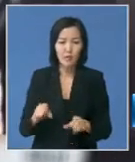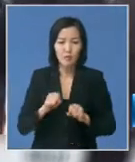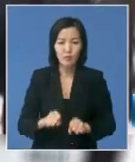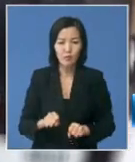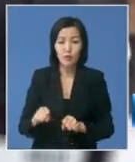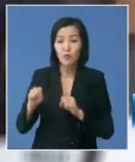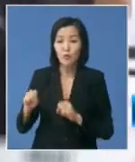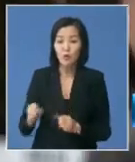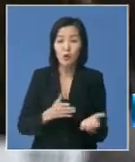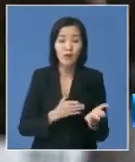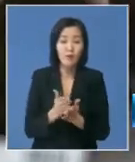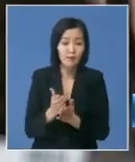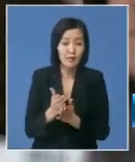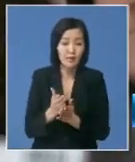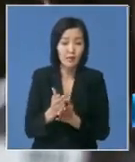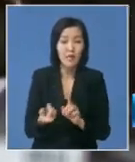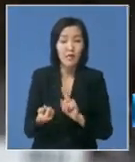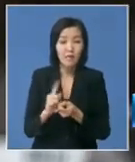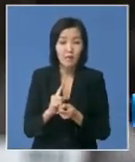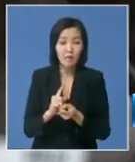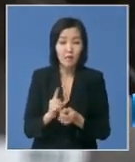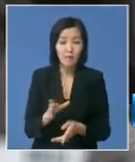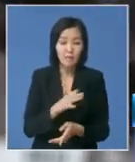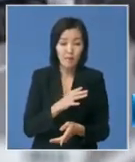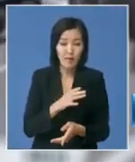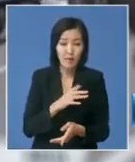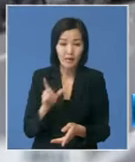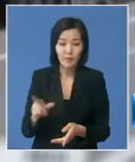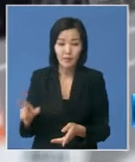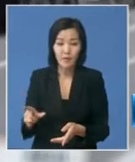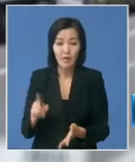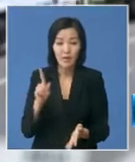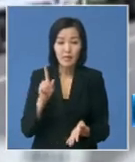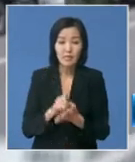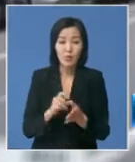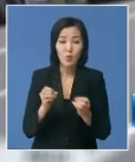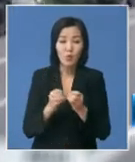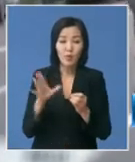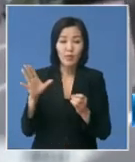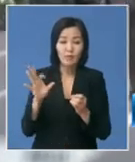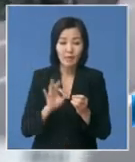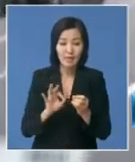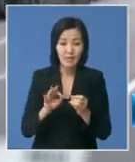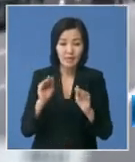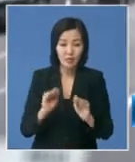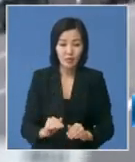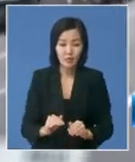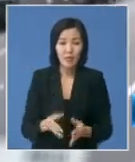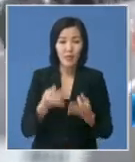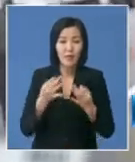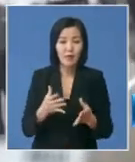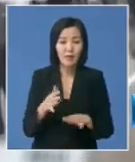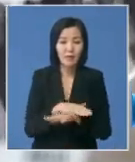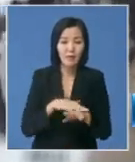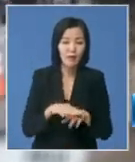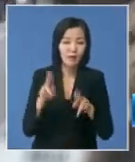қорғауға бағытталған. Себебі реформа бойынша ақсүйектерге салынатын салық 15%-ға дейін азайған. Ал қарапайым тұлғалар үшін бұл